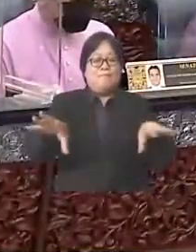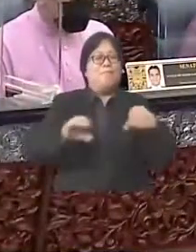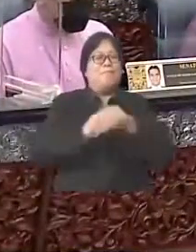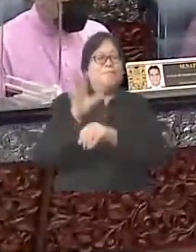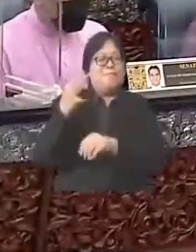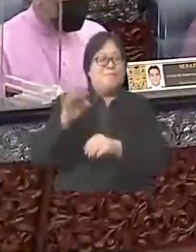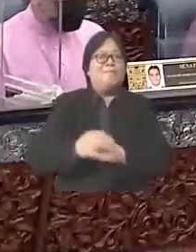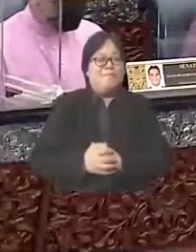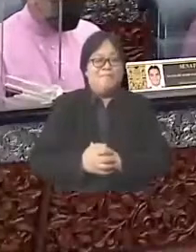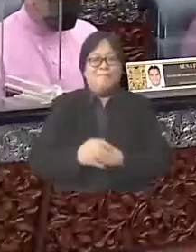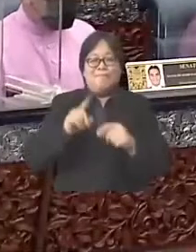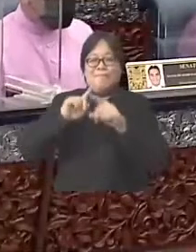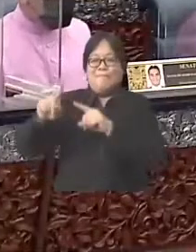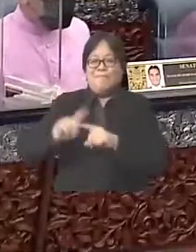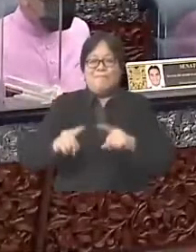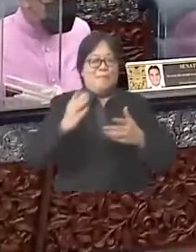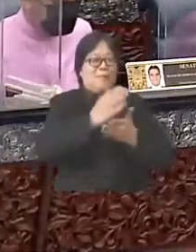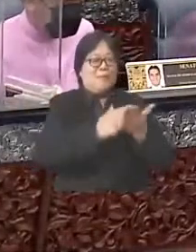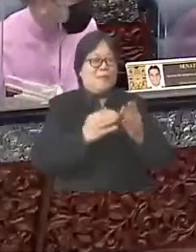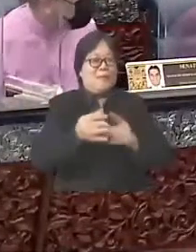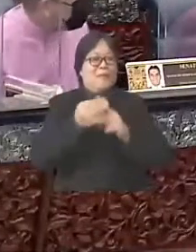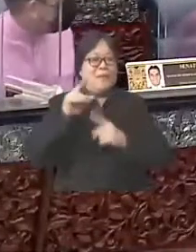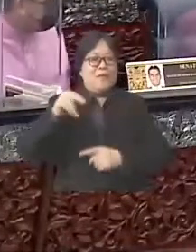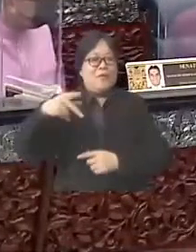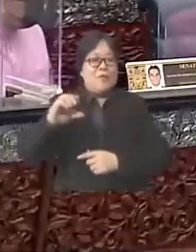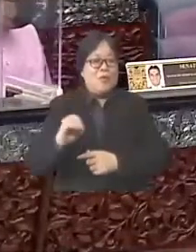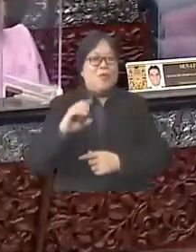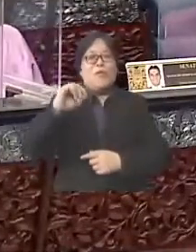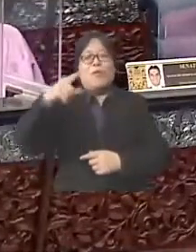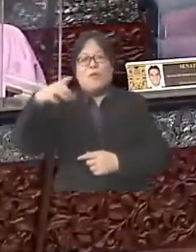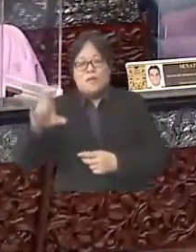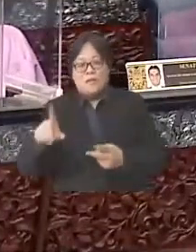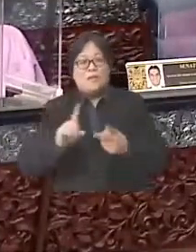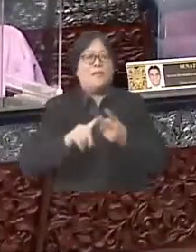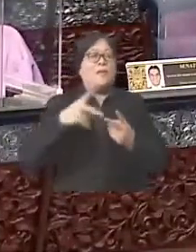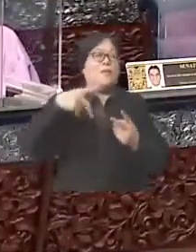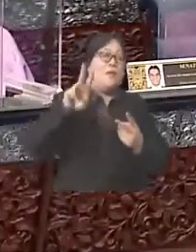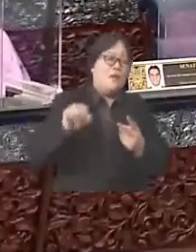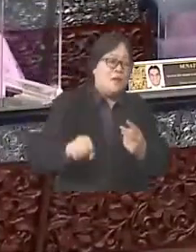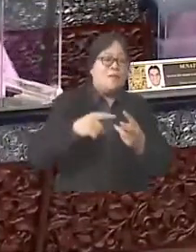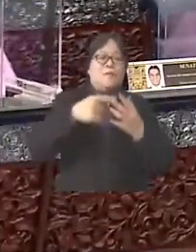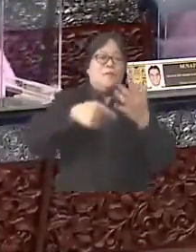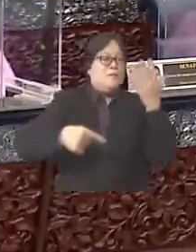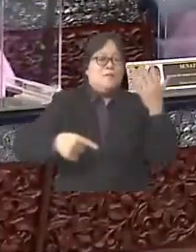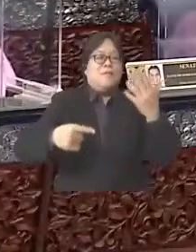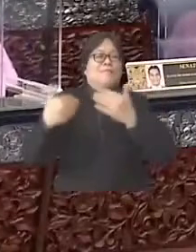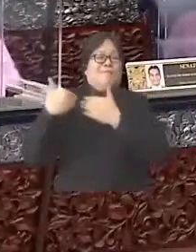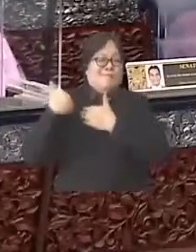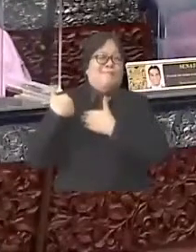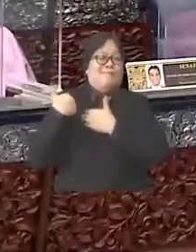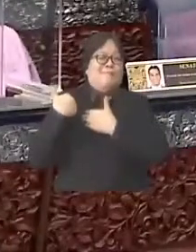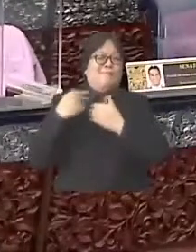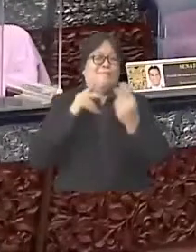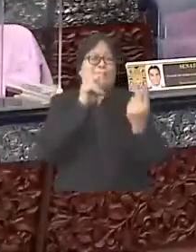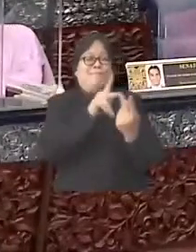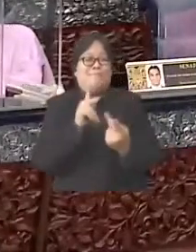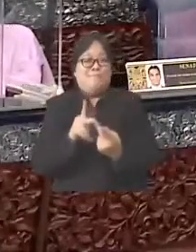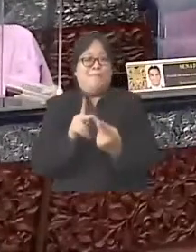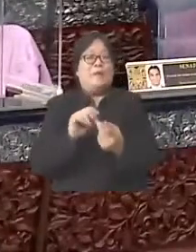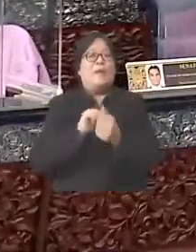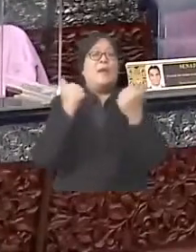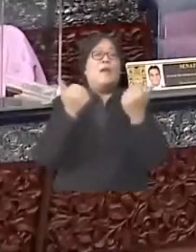bermula berbagai pihak terutama enjoy j'san sosial dan community telah memainkan peranan yang berkesan